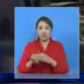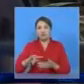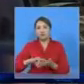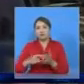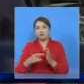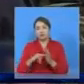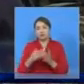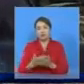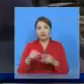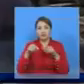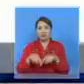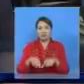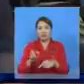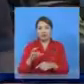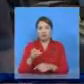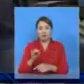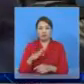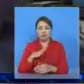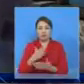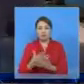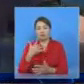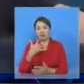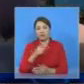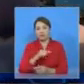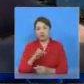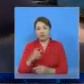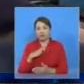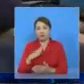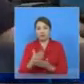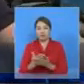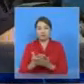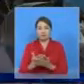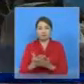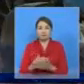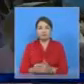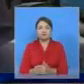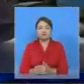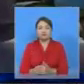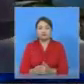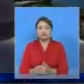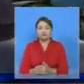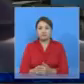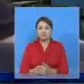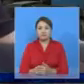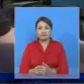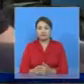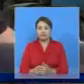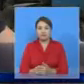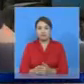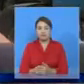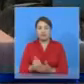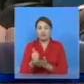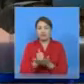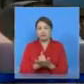И здесь аккумулировались. Здесь будет 50 метров лотков, именно ливневок. Они называются